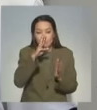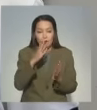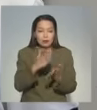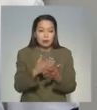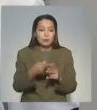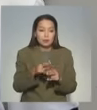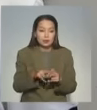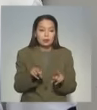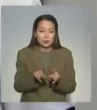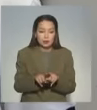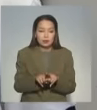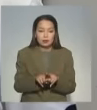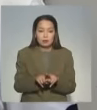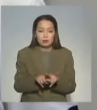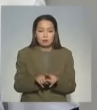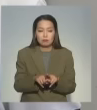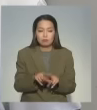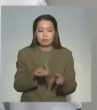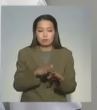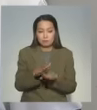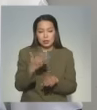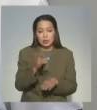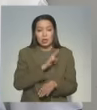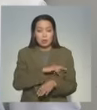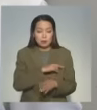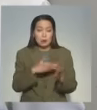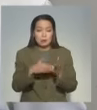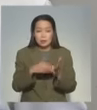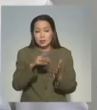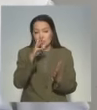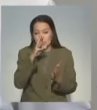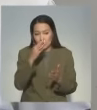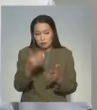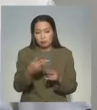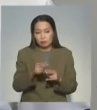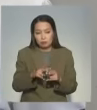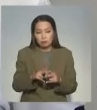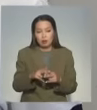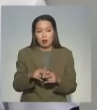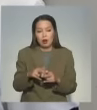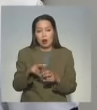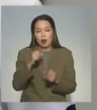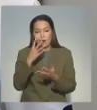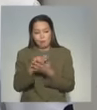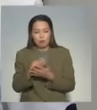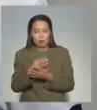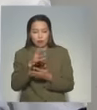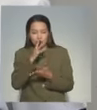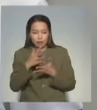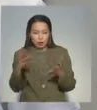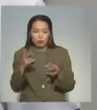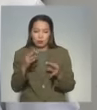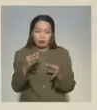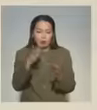да, есть такие категории людей, которые работают на минимальной заработной плате, имея высший доход. Но, к сожалению, проверить его на законодательном уровне